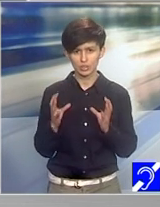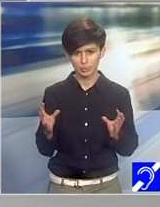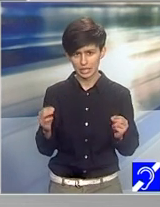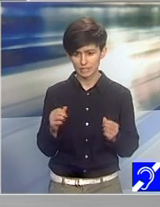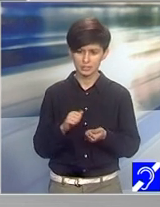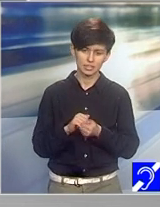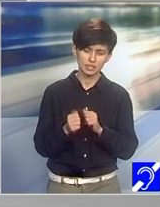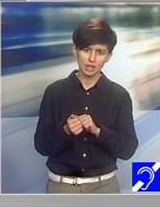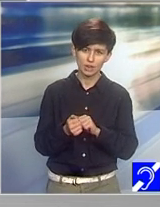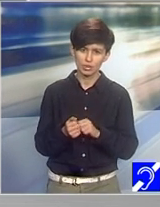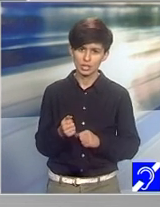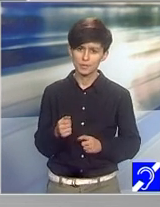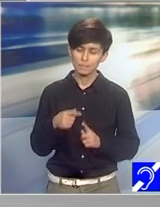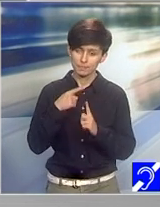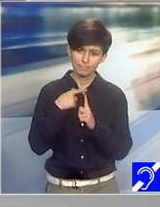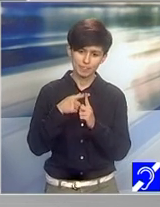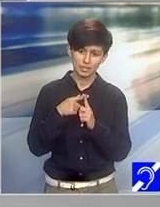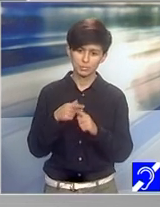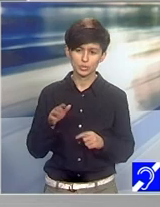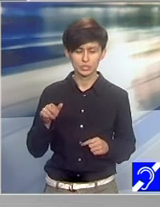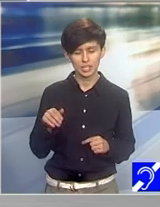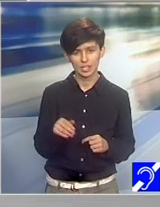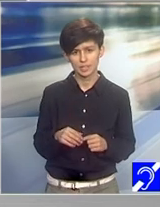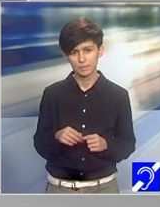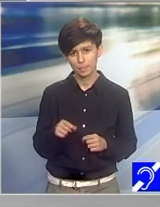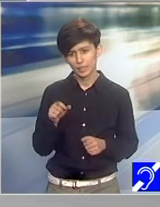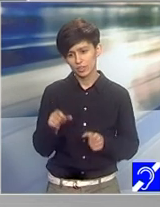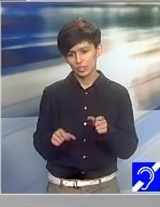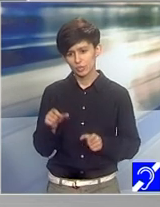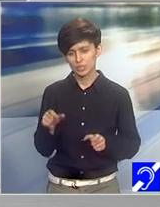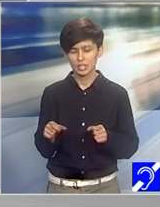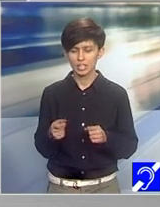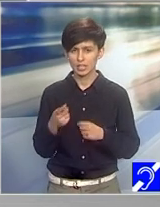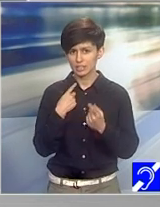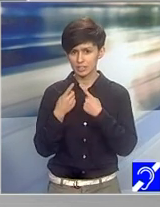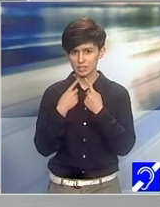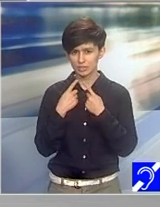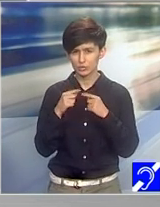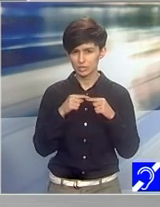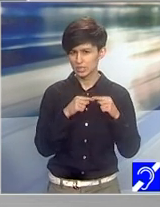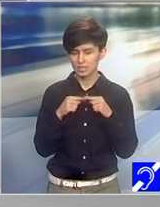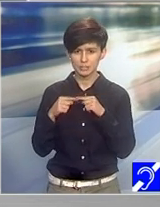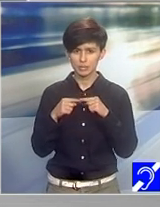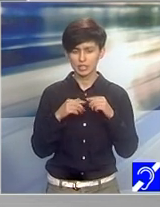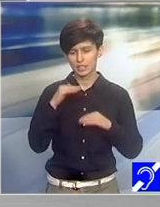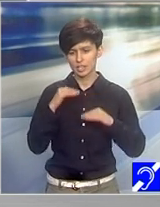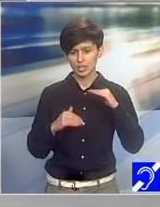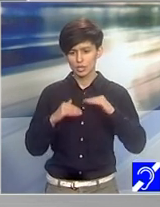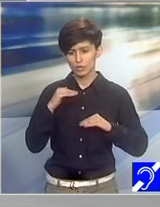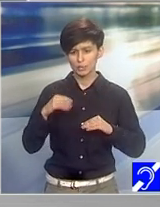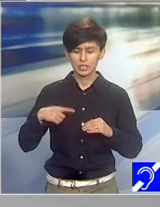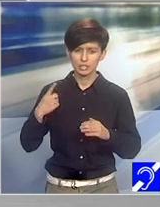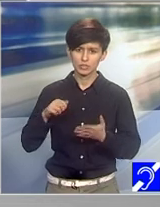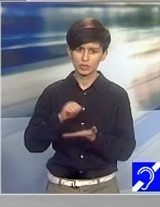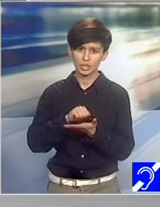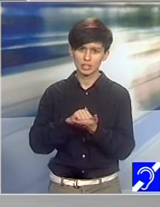că în plus de asta are și un caracter polemic în raport cu alte cărți despre același